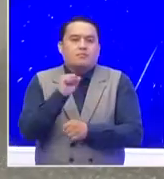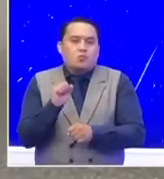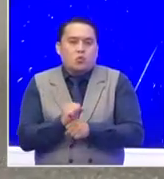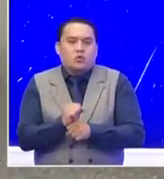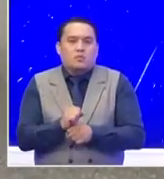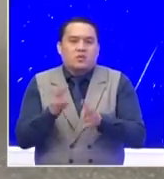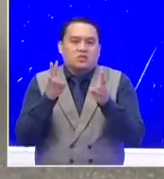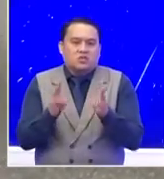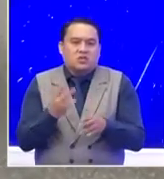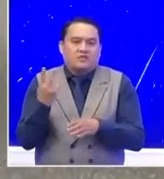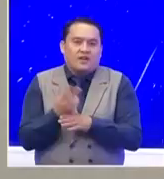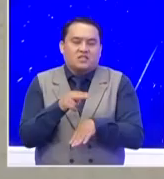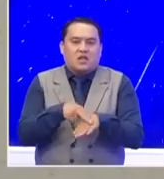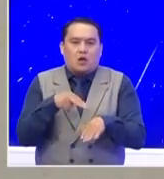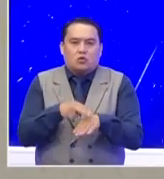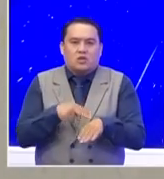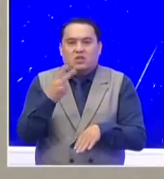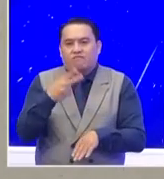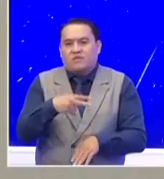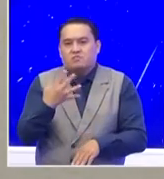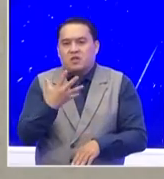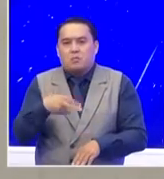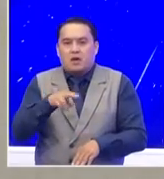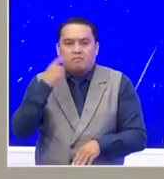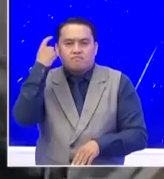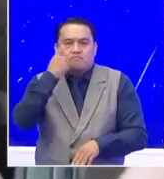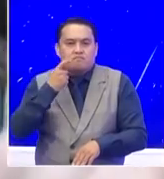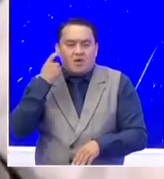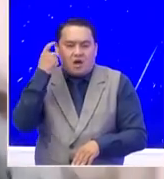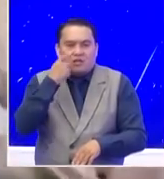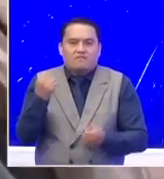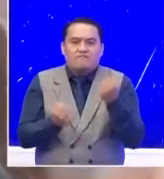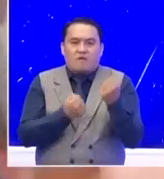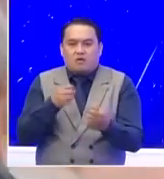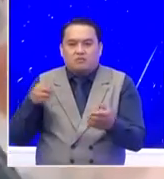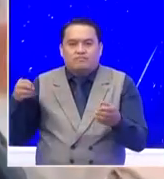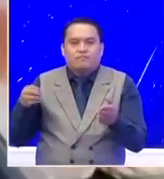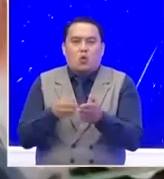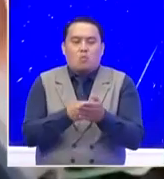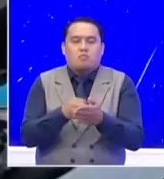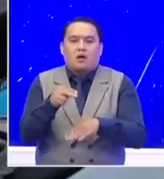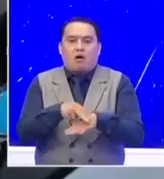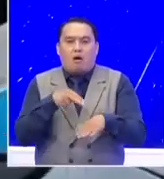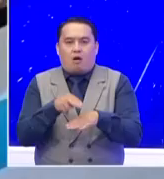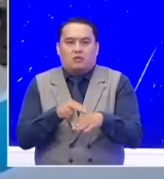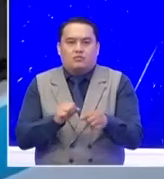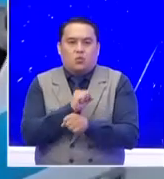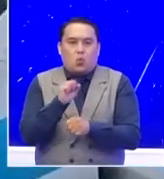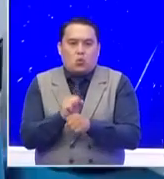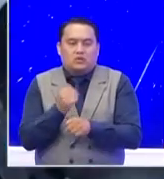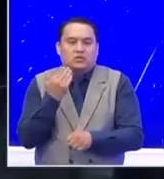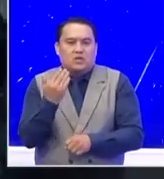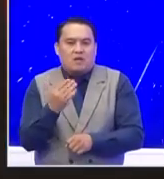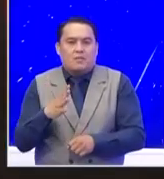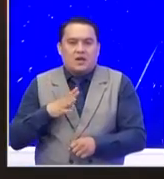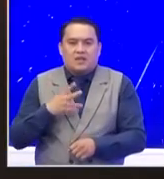стало трагичным для 2 сотрудников. 25 мая пьяный водитель БМВ совершил наезд на полицейскую машину на контрольно-пропускном пункте. В